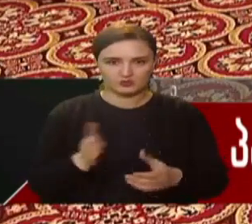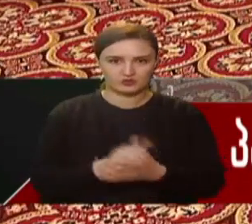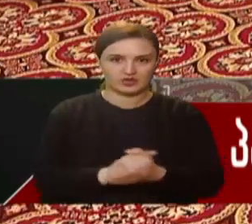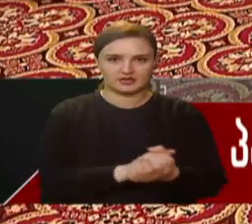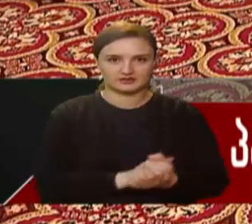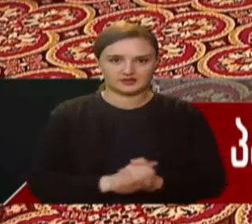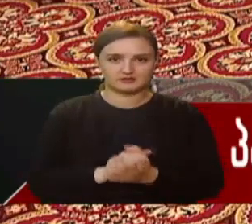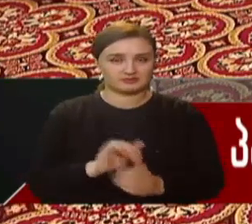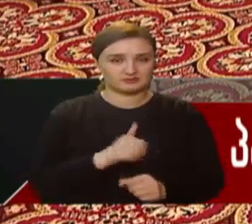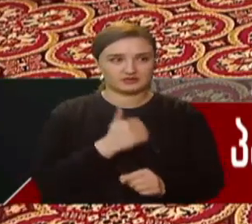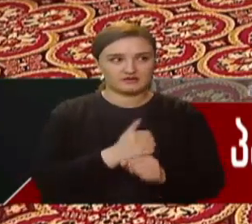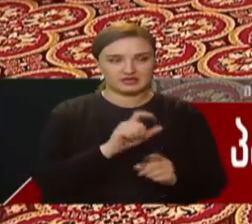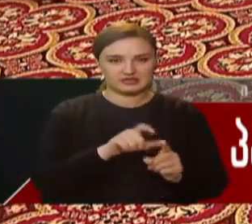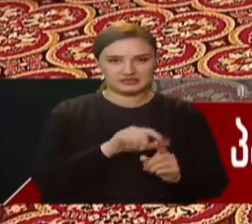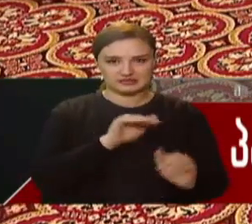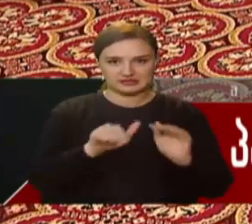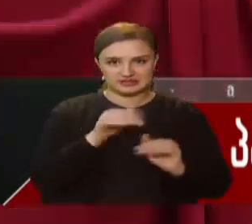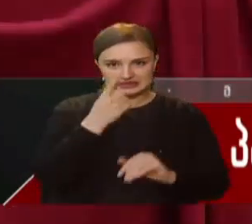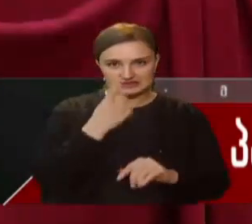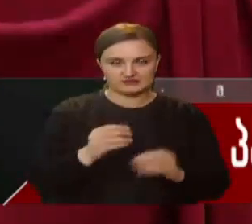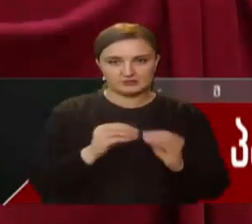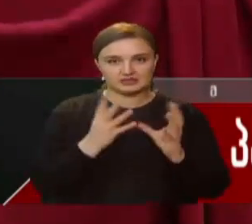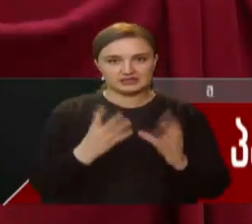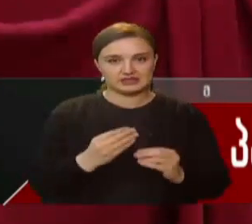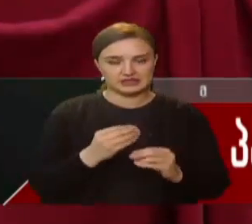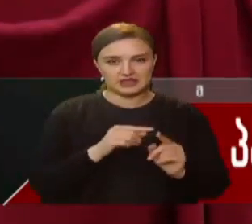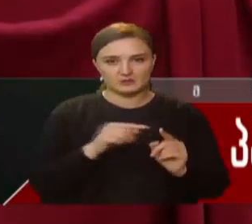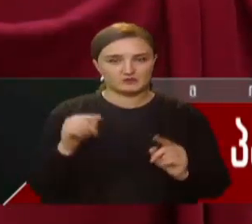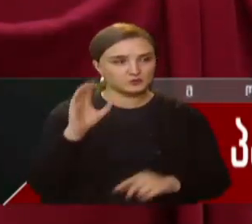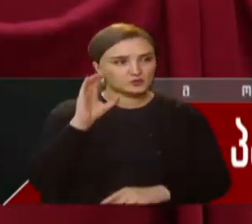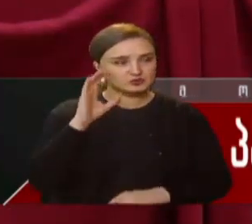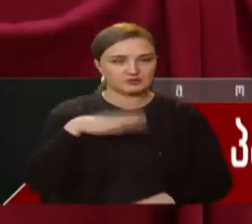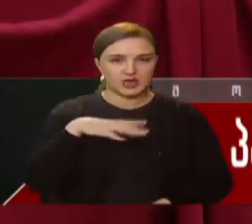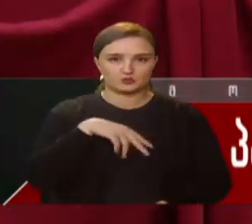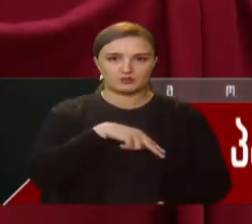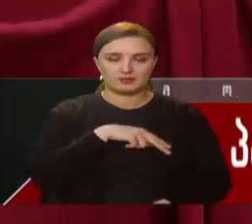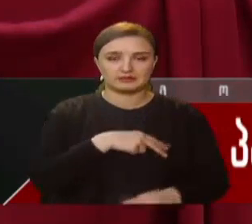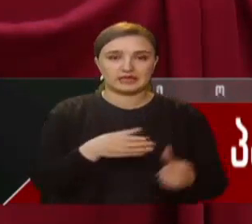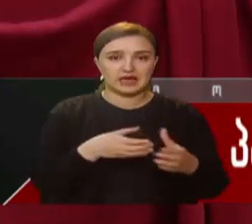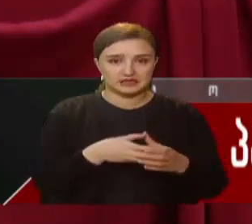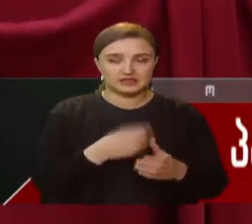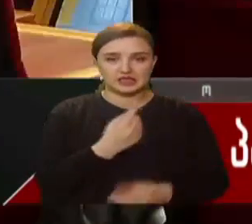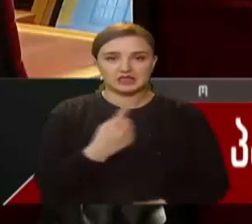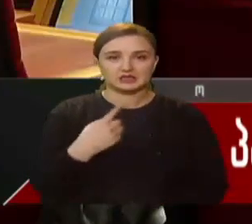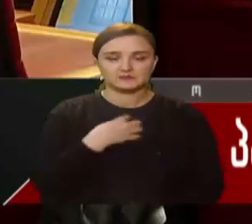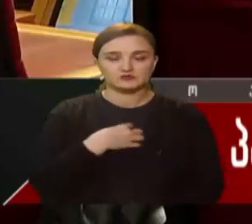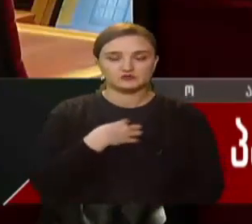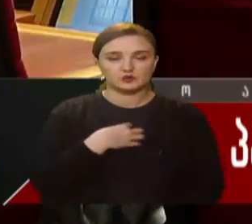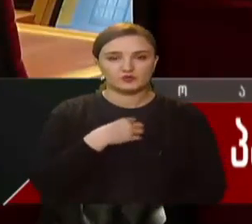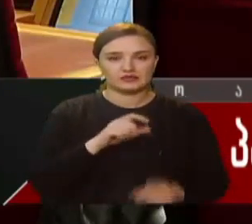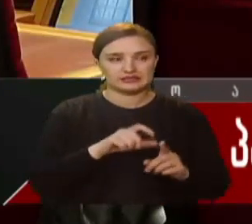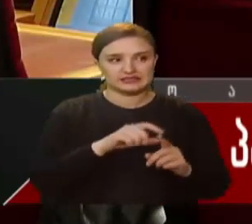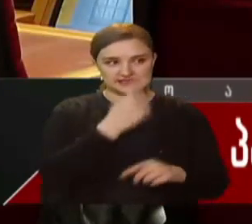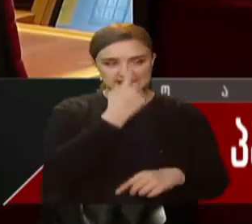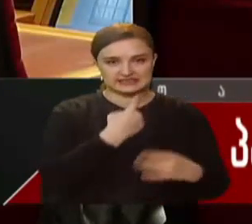Ასეთი არის მთავარი გზავნილები, რომელიც 10 დღის განმავლობაში მოისმინა ქართულმა საპარლამენტო დელეგაციამ და ასევე ერთ-ერთი მნიშვნელოვანი